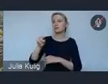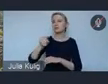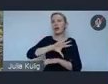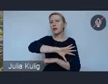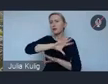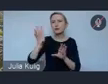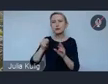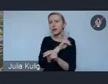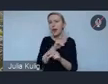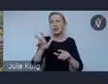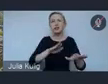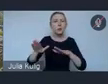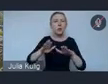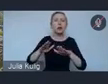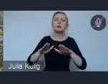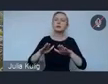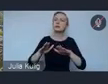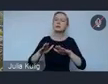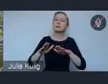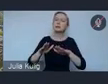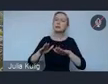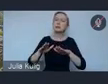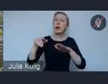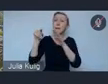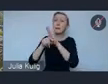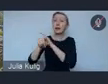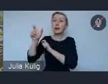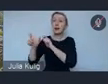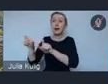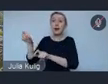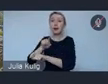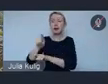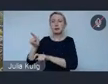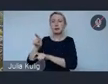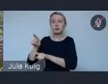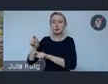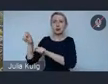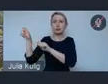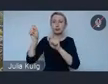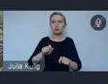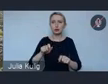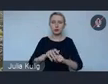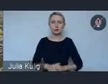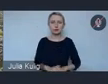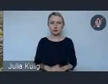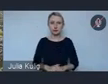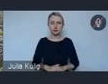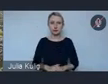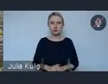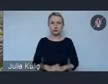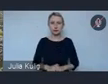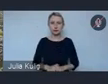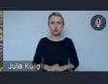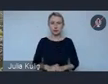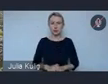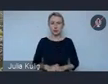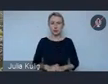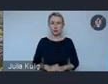miejscach w których imigranci imigrantki z Ukrainy mogą potrzebować wsparcia i